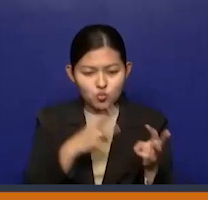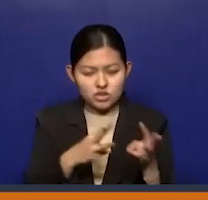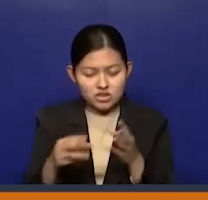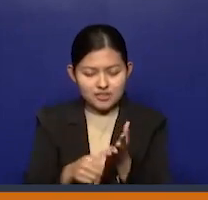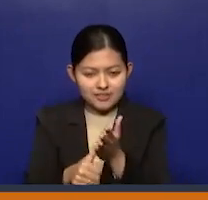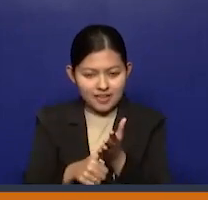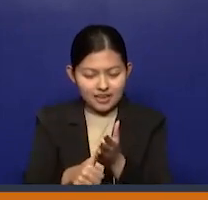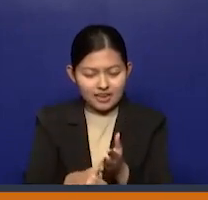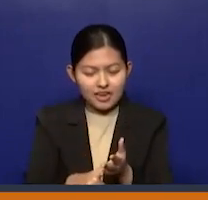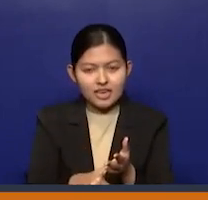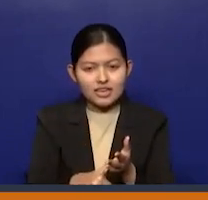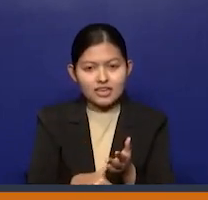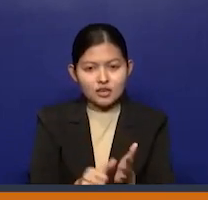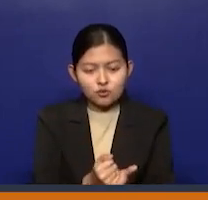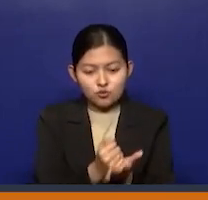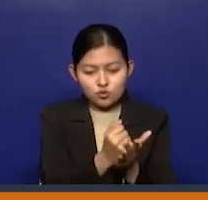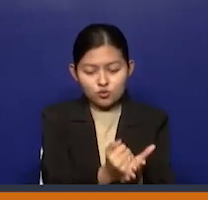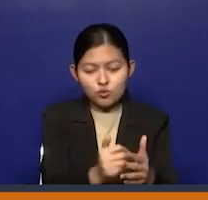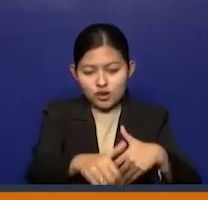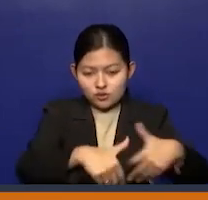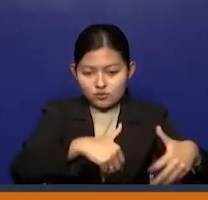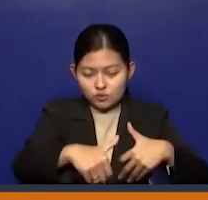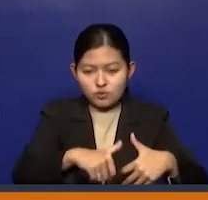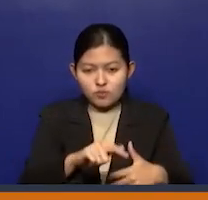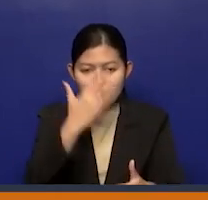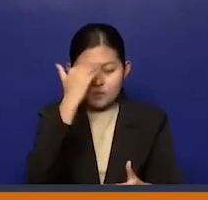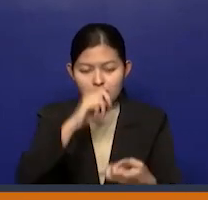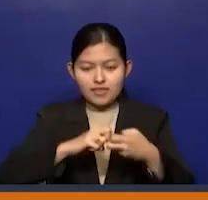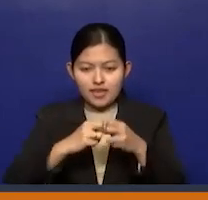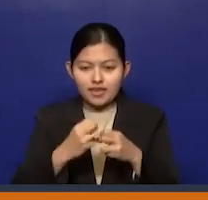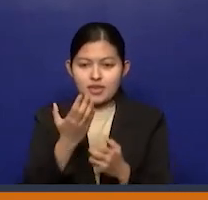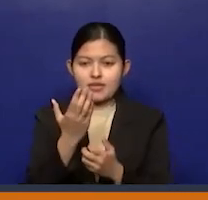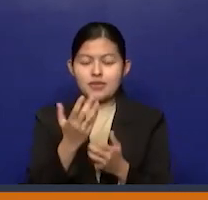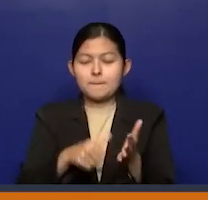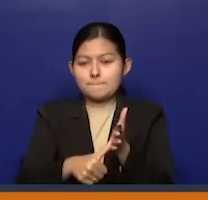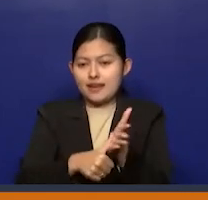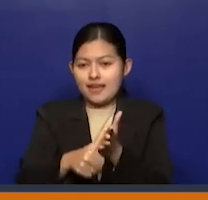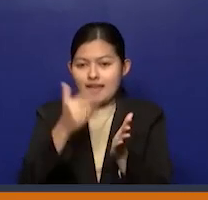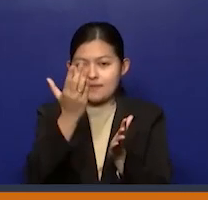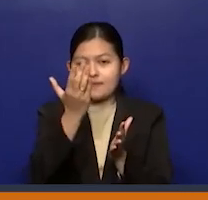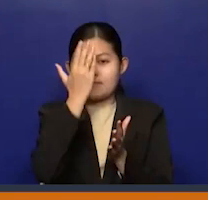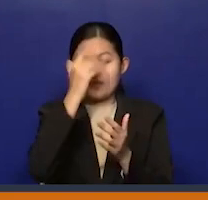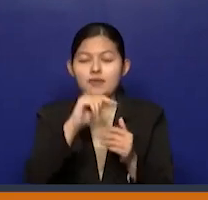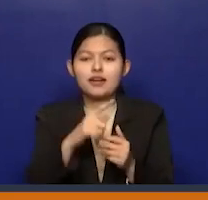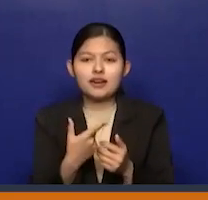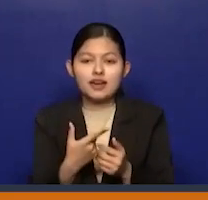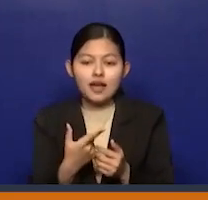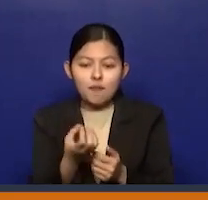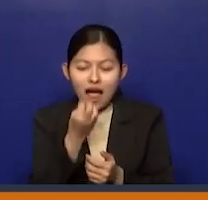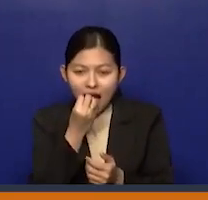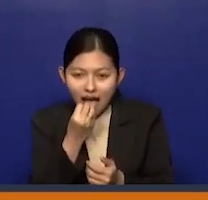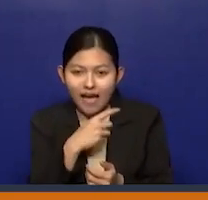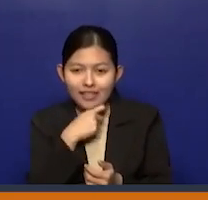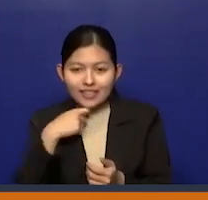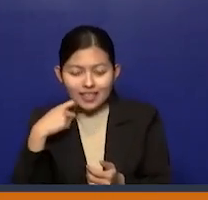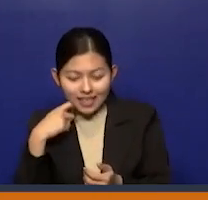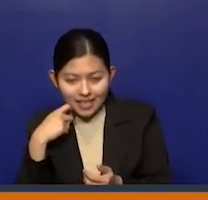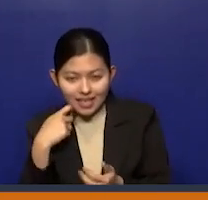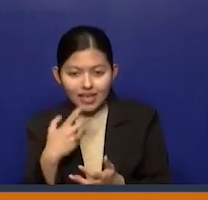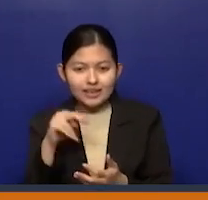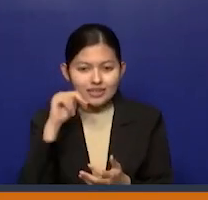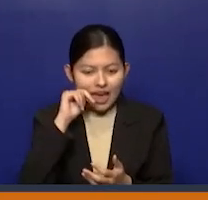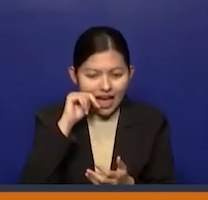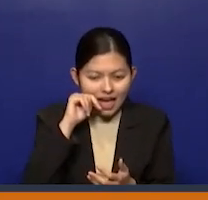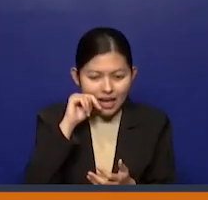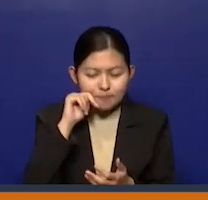การสื่อสารกับพี่น้องประชาชนเพื่อแก้ปัญหาเฉพาะหน้าเพื่ออ่ะนำอาหารแห้งเพื่อนำอาหารต่างๆรวม